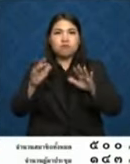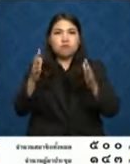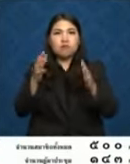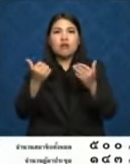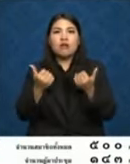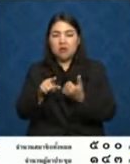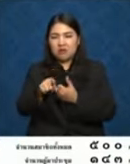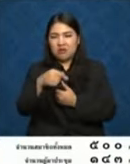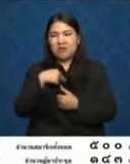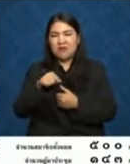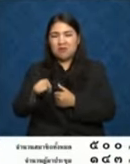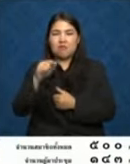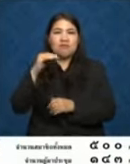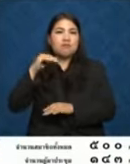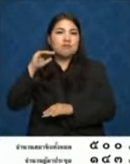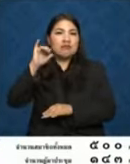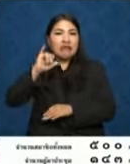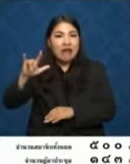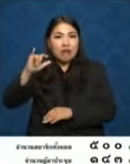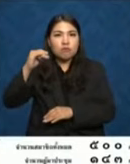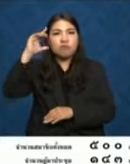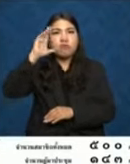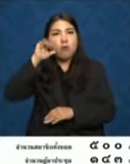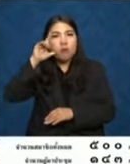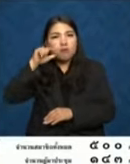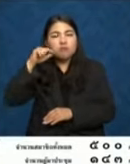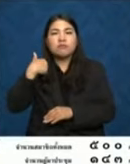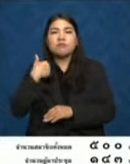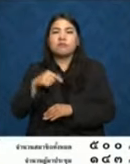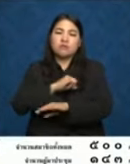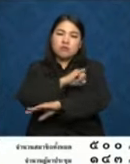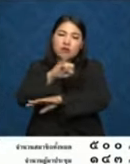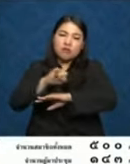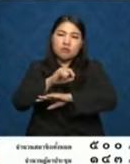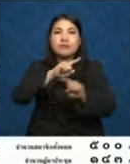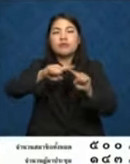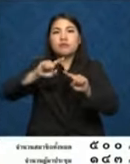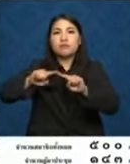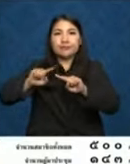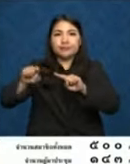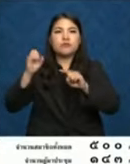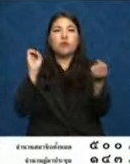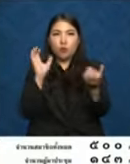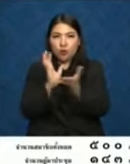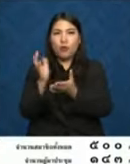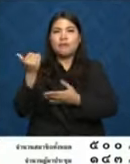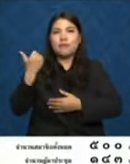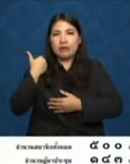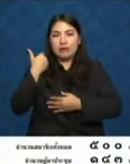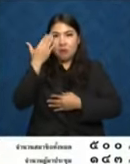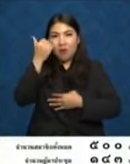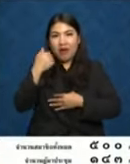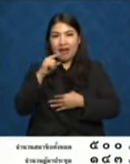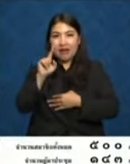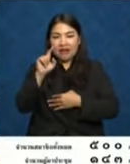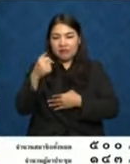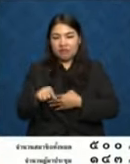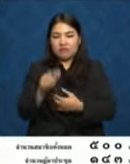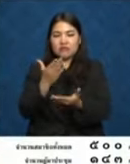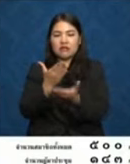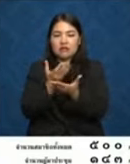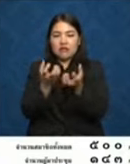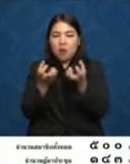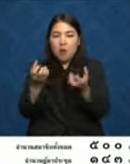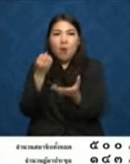แม่พี่น้องผมนะครับที่อยู่ในพื้นที่ชาวไร่ชาวนาชาวสวนก็ดีเพราะต้องมาซื้อของแพงแล้วคนที่ประกอบการเนี่ยแทน